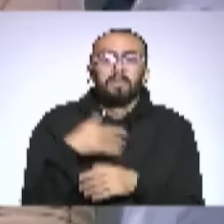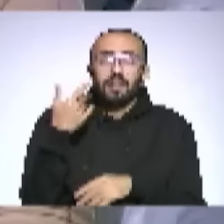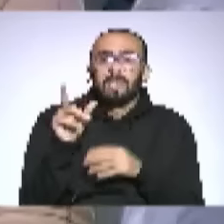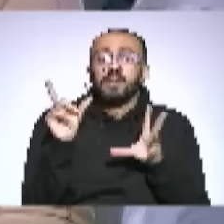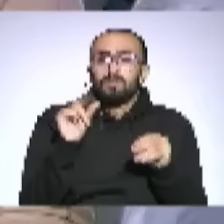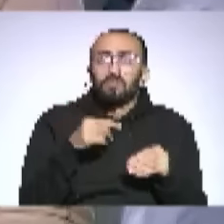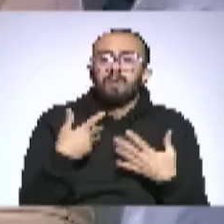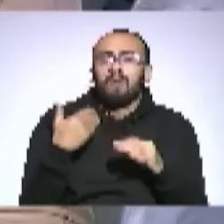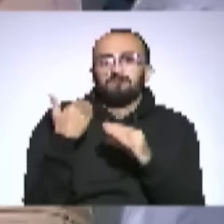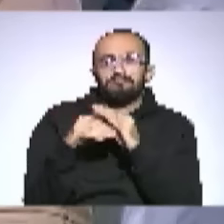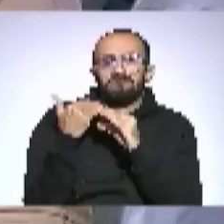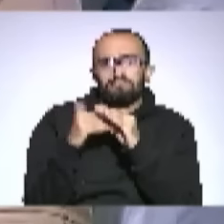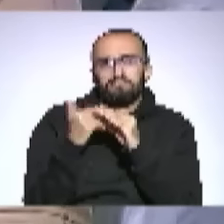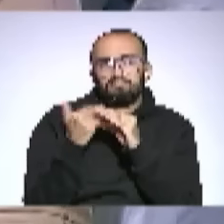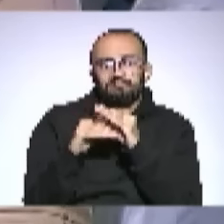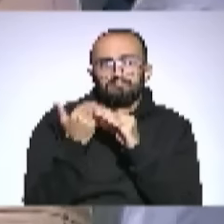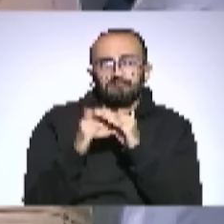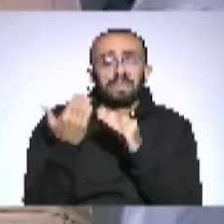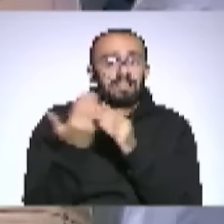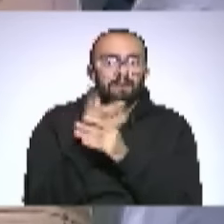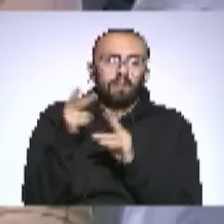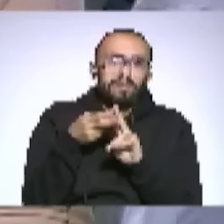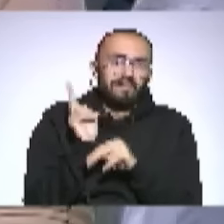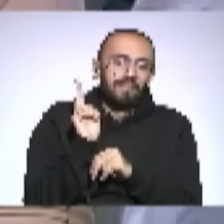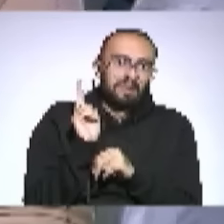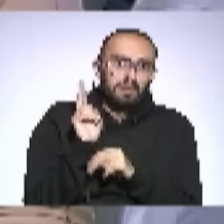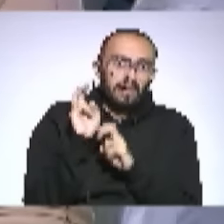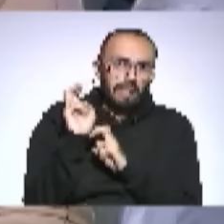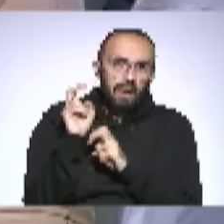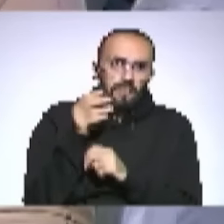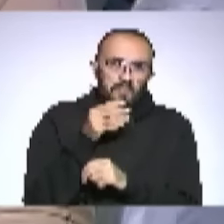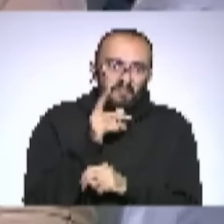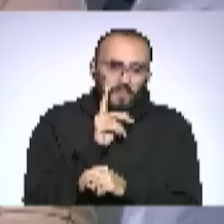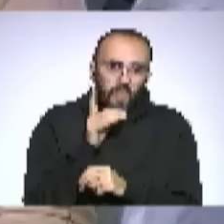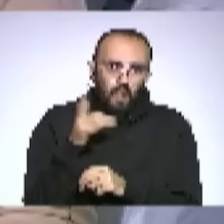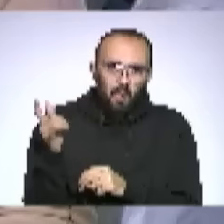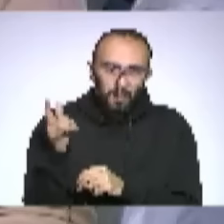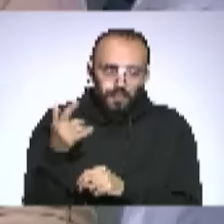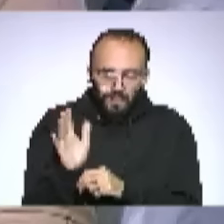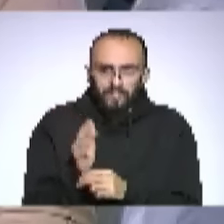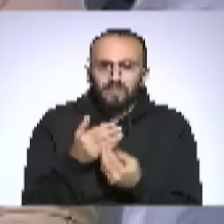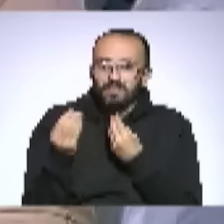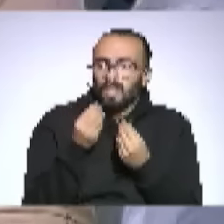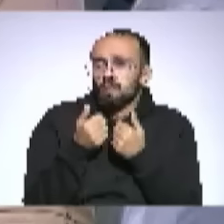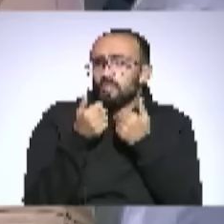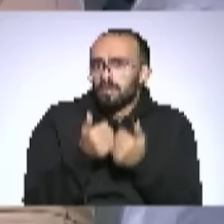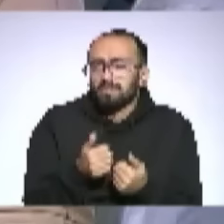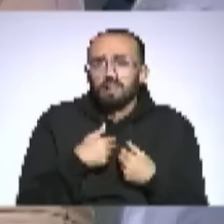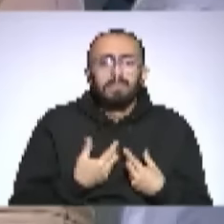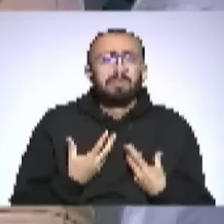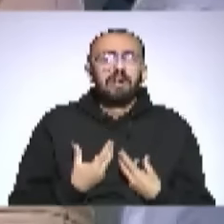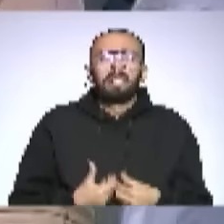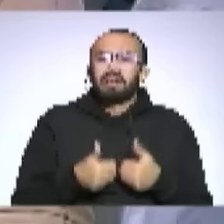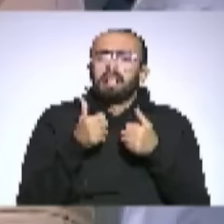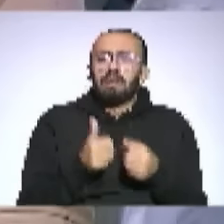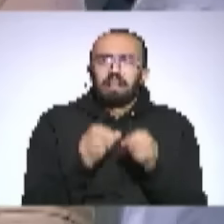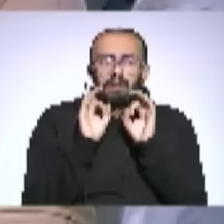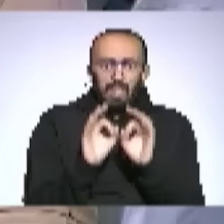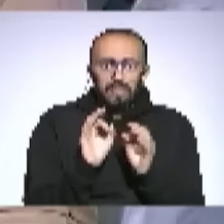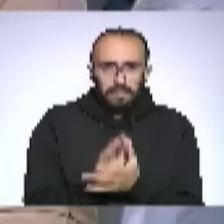كده نتكلم شات عشان في الوقت ده كان سافر لمامته واخوه في الغردقه وكان كل كلامه كويس وكنت مرتاحه جدا ليه